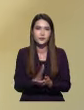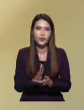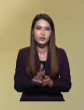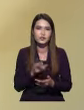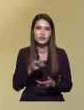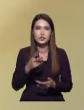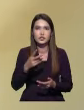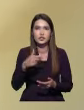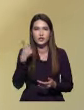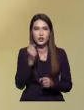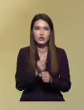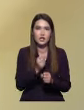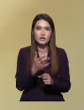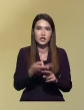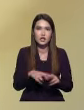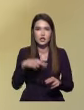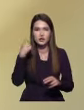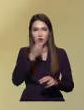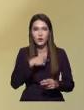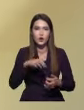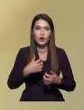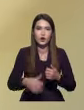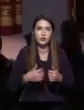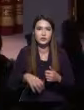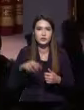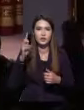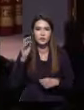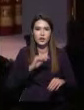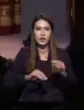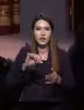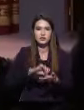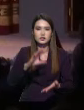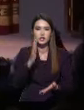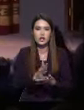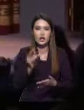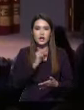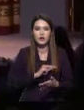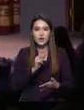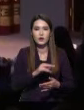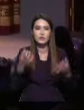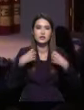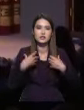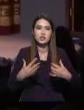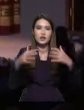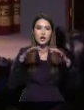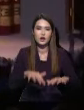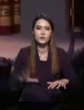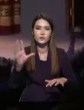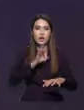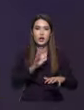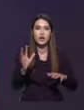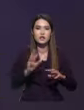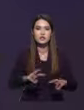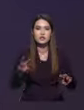қызмет атқарған. Біз соны орталық мемлекеттік архивте кітап қылып шығардық. Мерекеге орай ұйымдастырған салтанатты жиынға президент кеңесшісі Мәлік